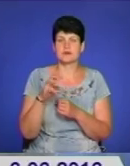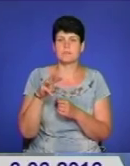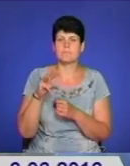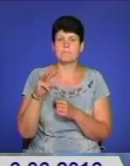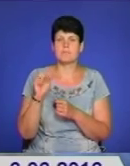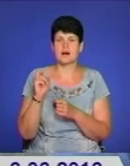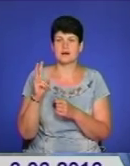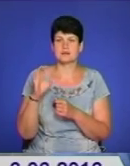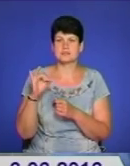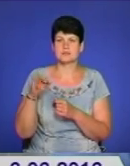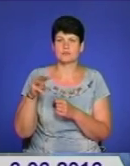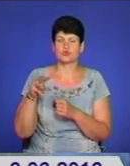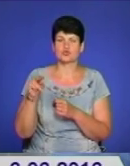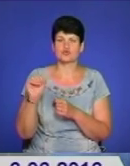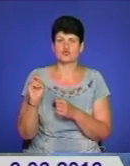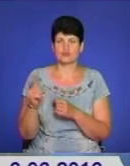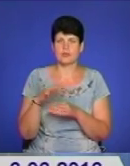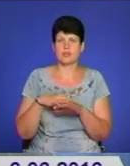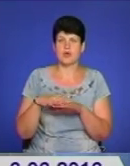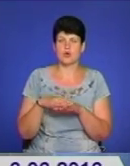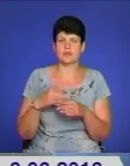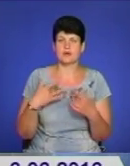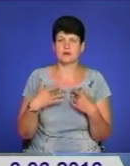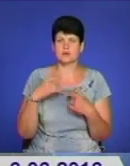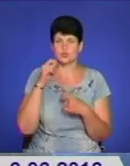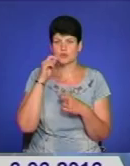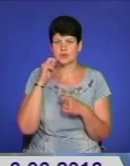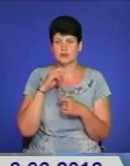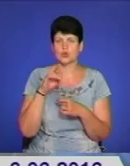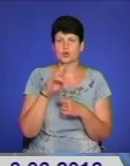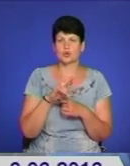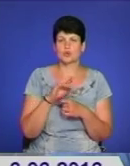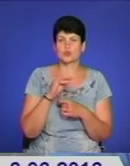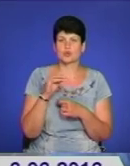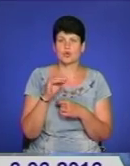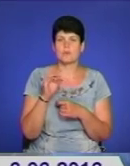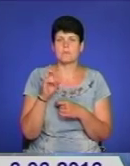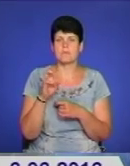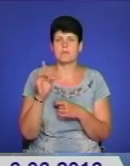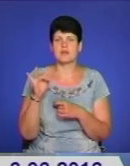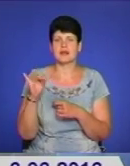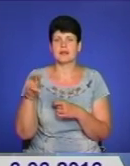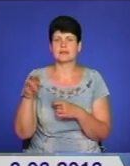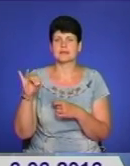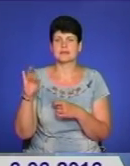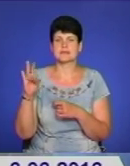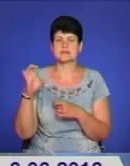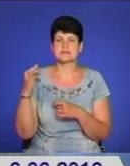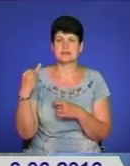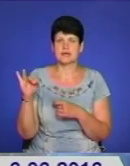Максимчук, народний артист України, і Юрко Брилинський, також актор театру Марії